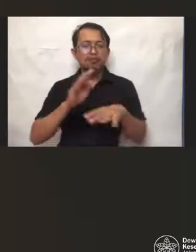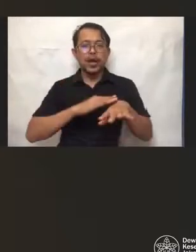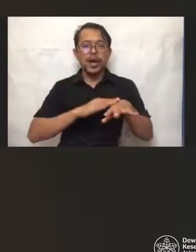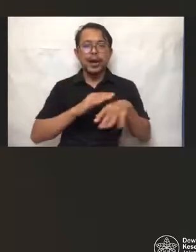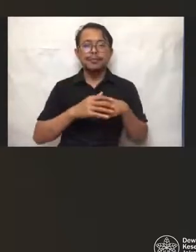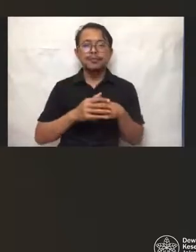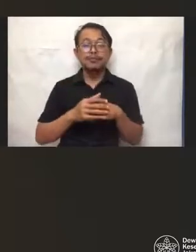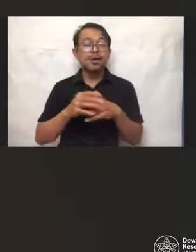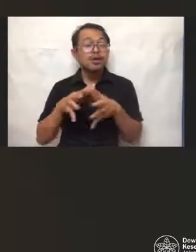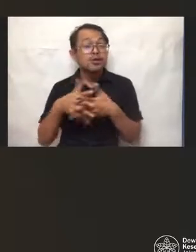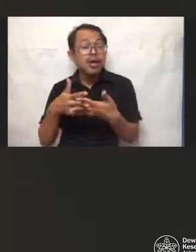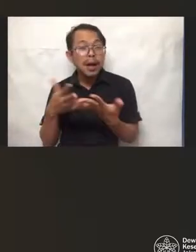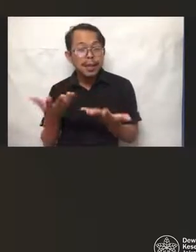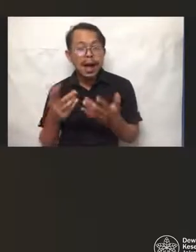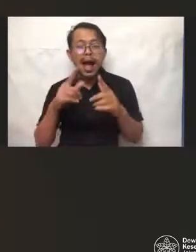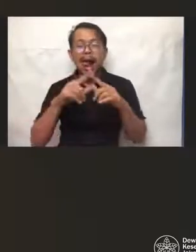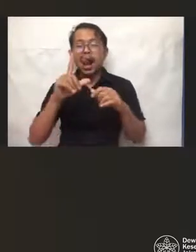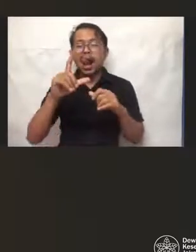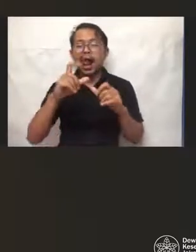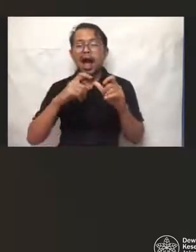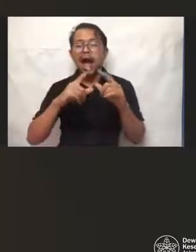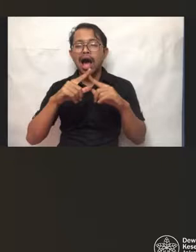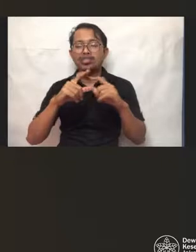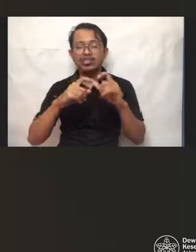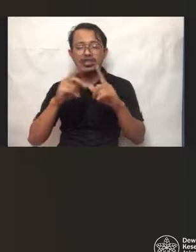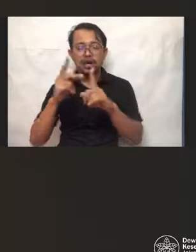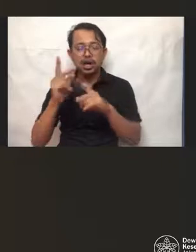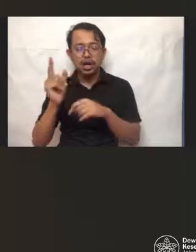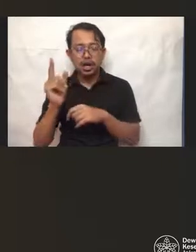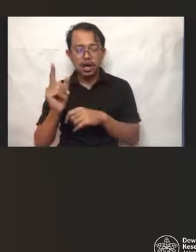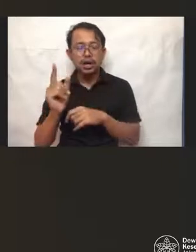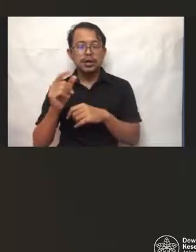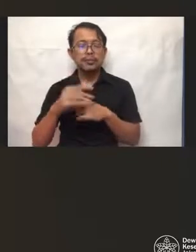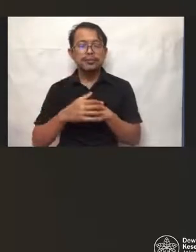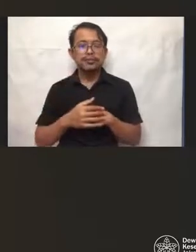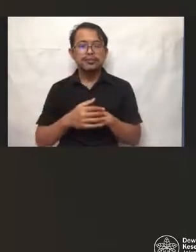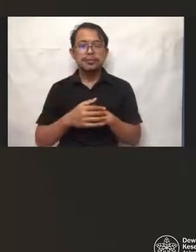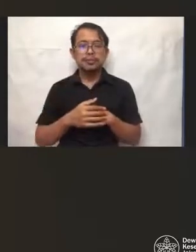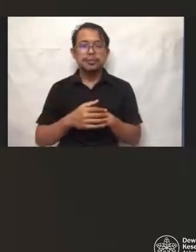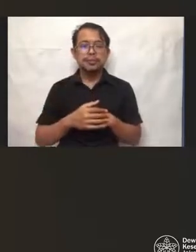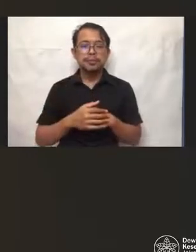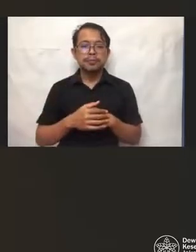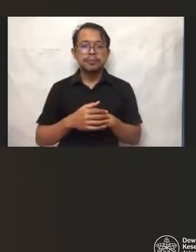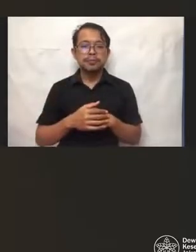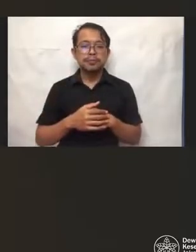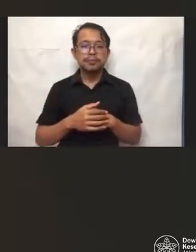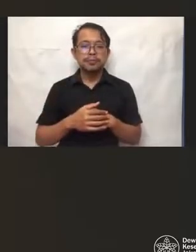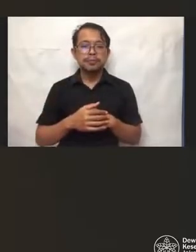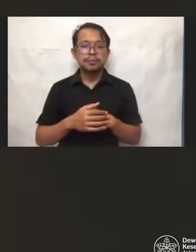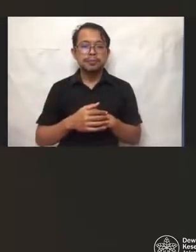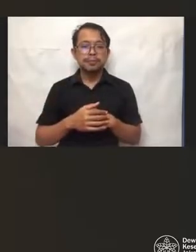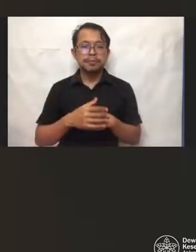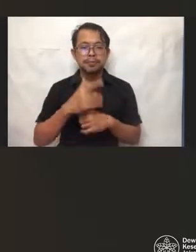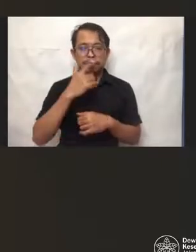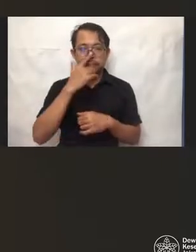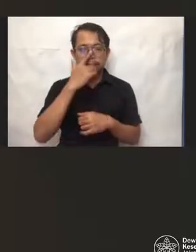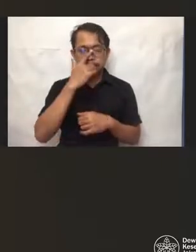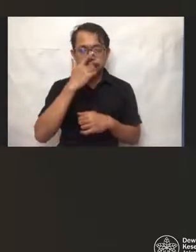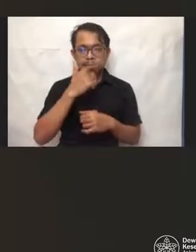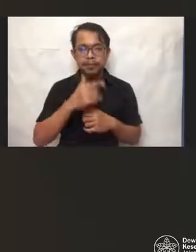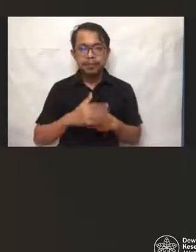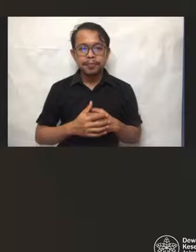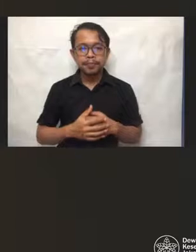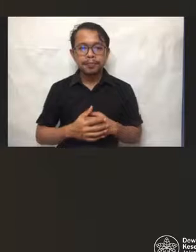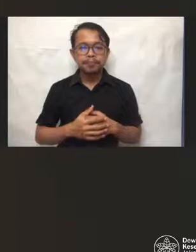Al-Asr. Wal-Asri, innal insana lafi khusr, illa allazina amanu wa amilus salihat,